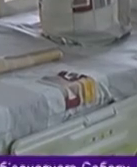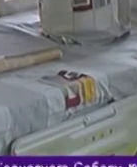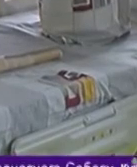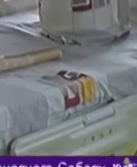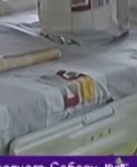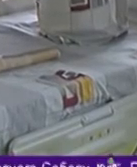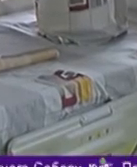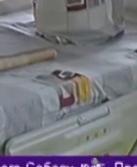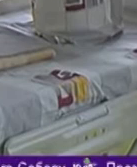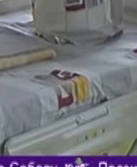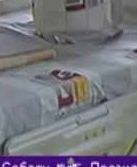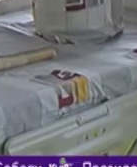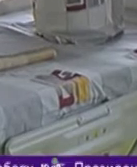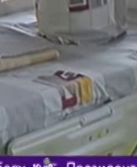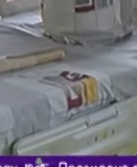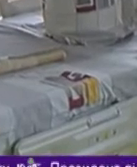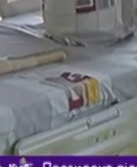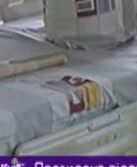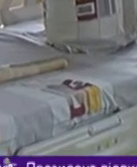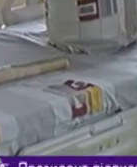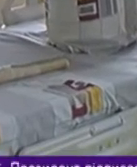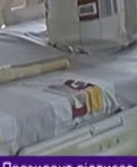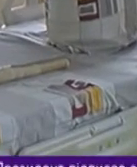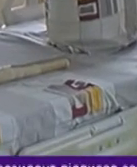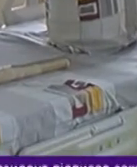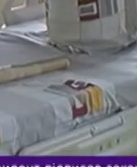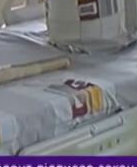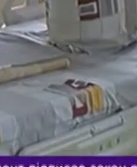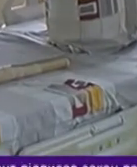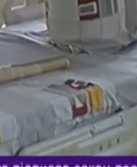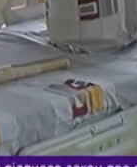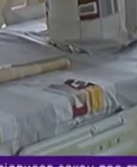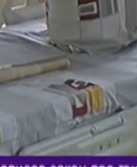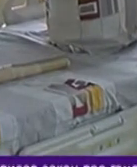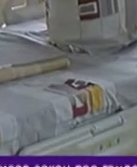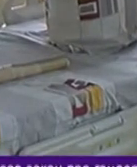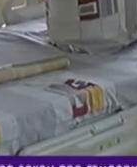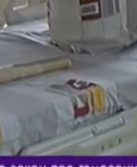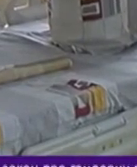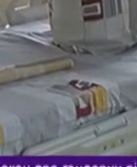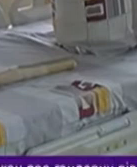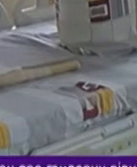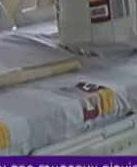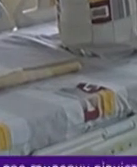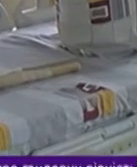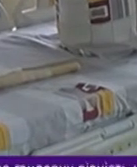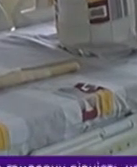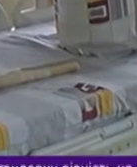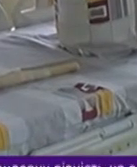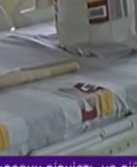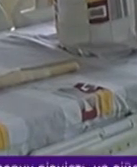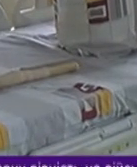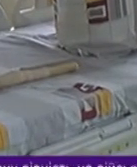зручності пацієнта біля голови. Коли людина обмежена в рухах, вона може собі,